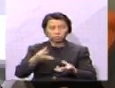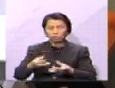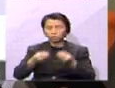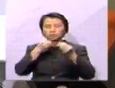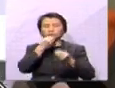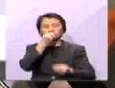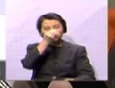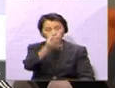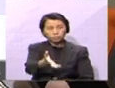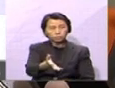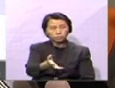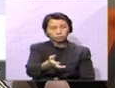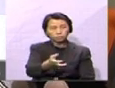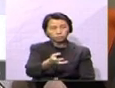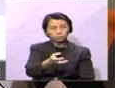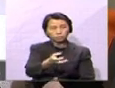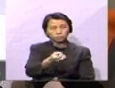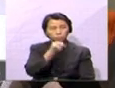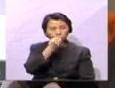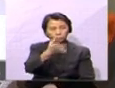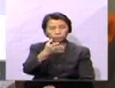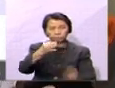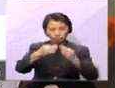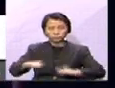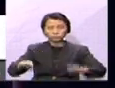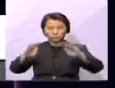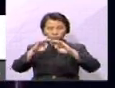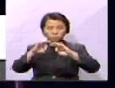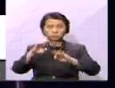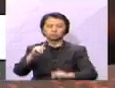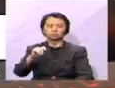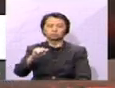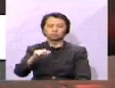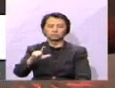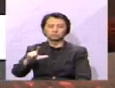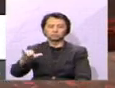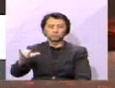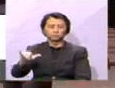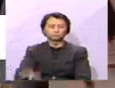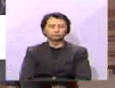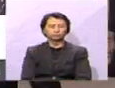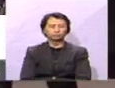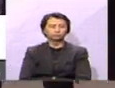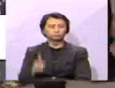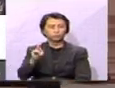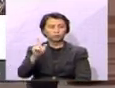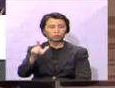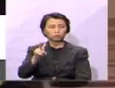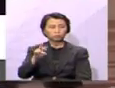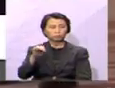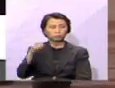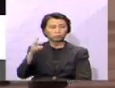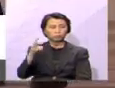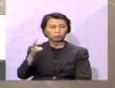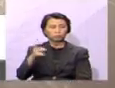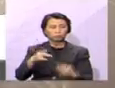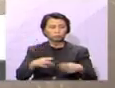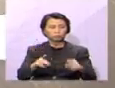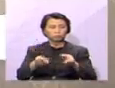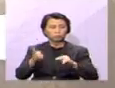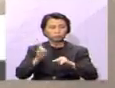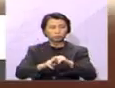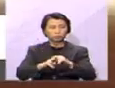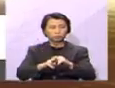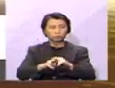bagi tahu the final Medal t kontinen KL 2017 negara juga berpeluang menambah